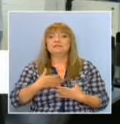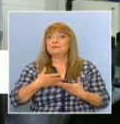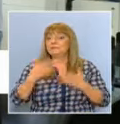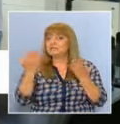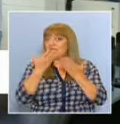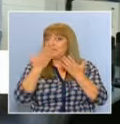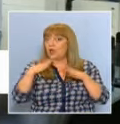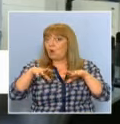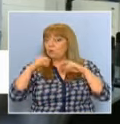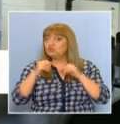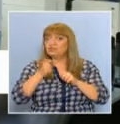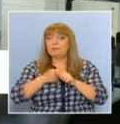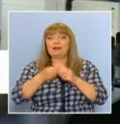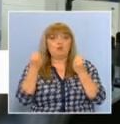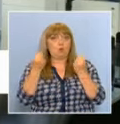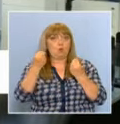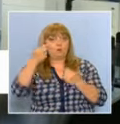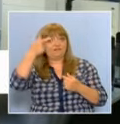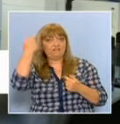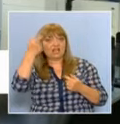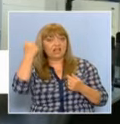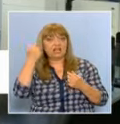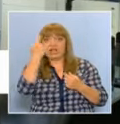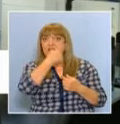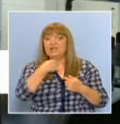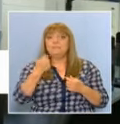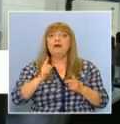грим, да мога да помагам на хората, когато